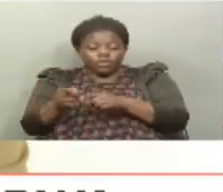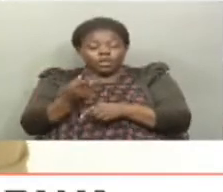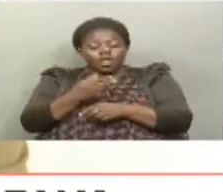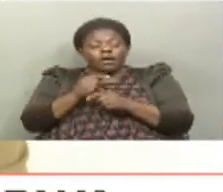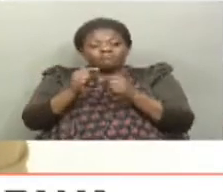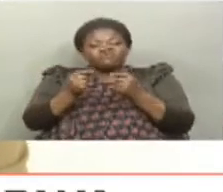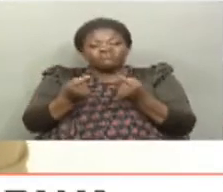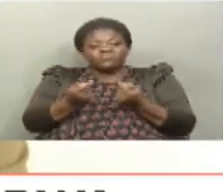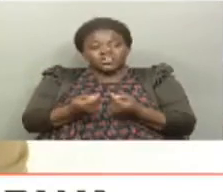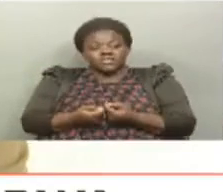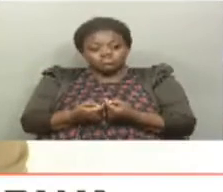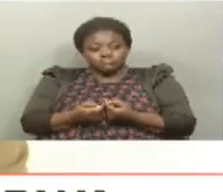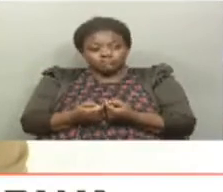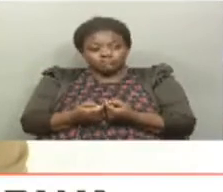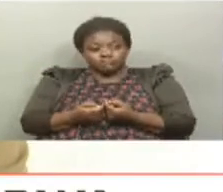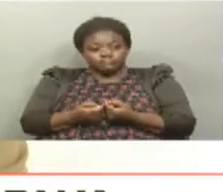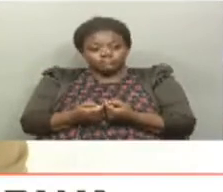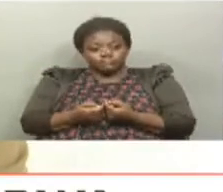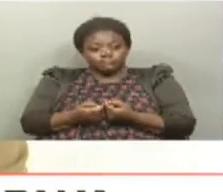zaffe